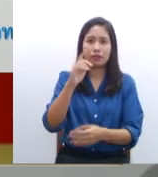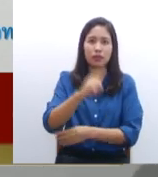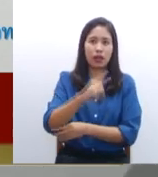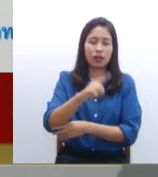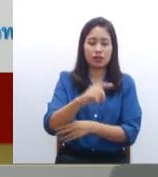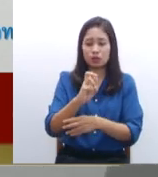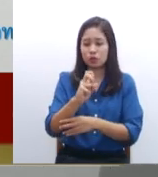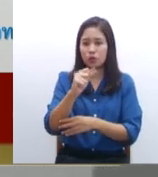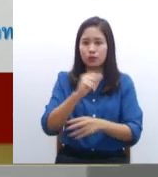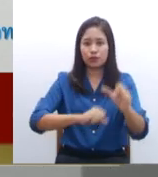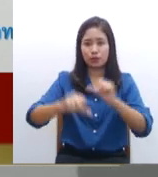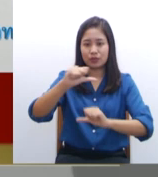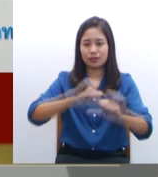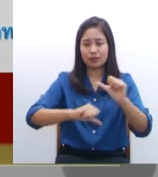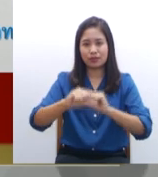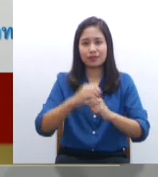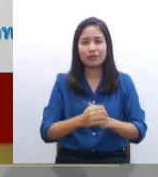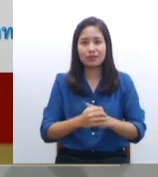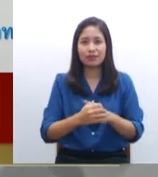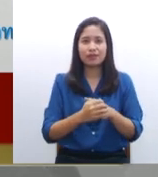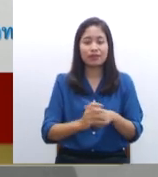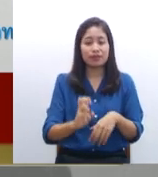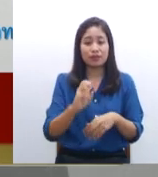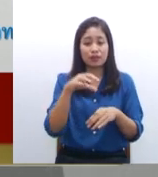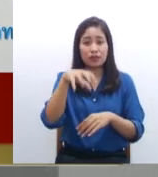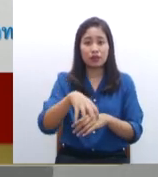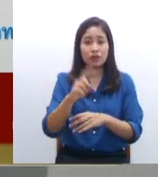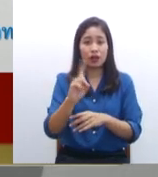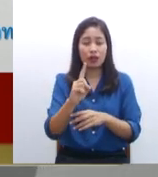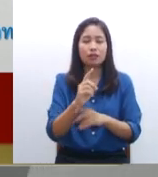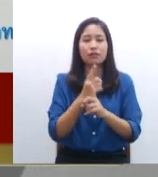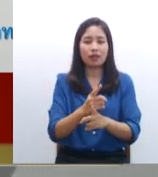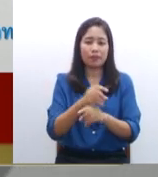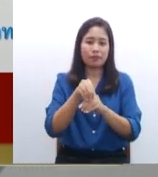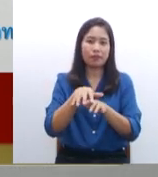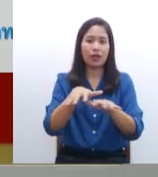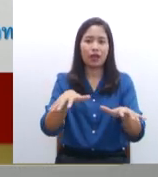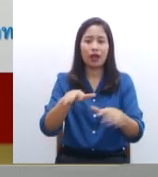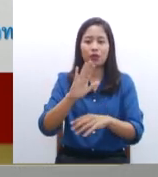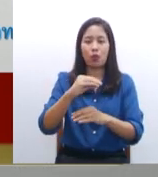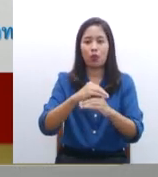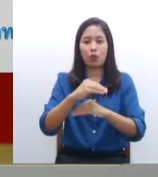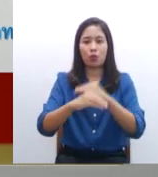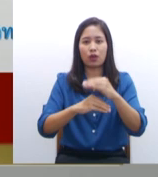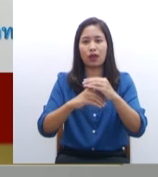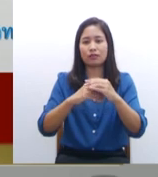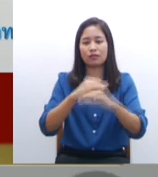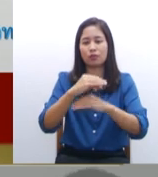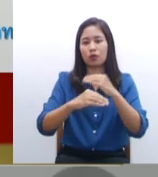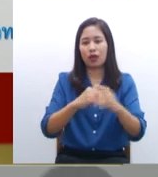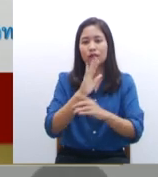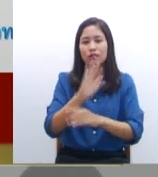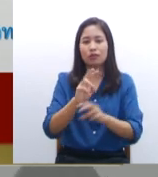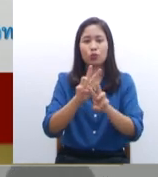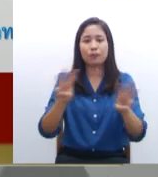ในรายวิชาวิทยาศาสตร์สถานที่สอบตามประกาศของโครงการพัฒนาอัจฉริยภาพทางคณิตศาสตร์และวิ